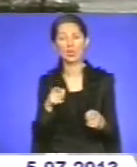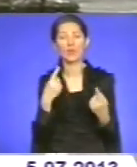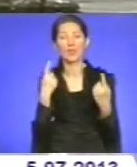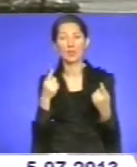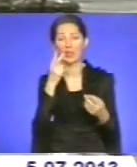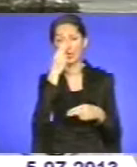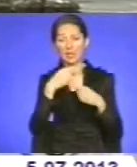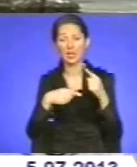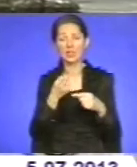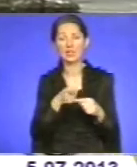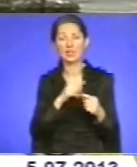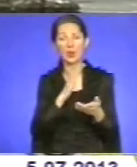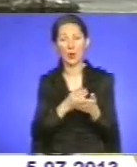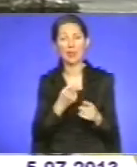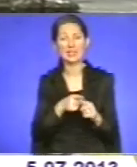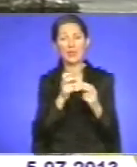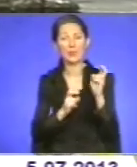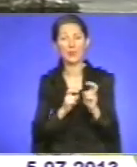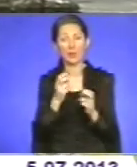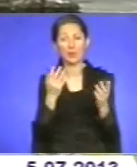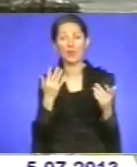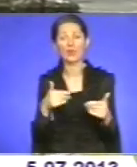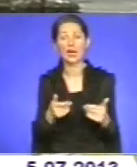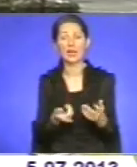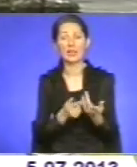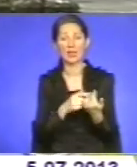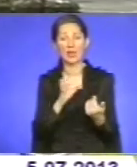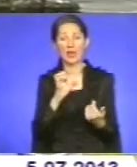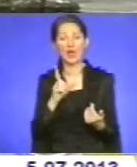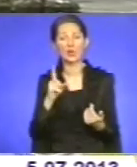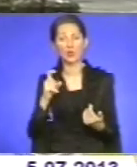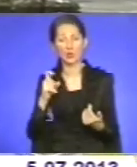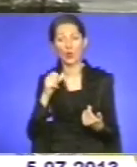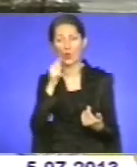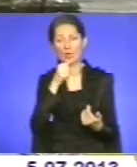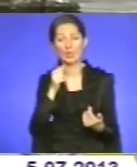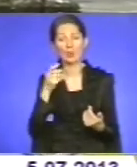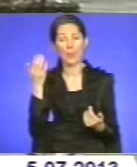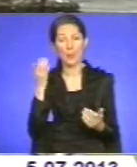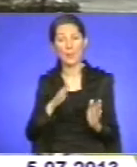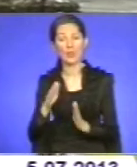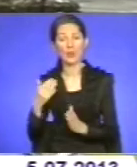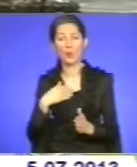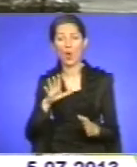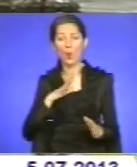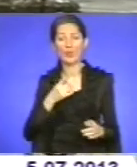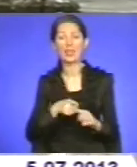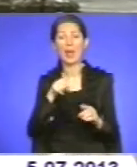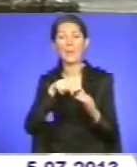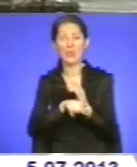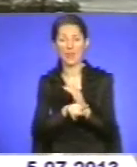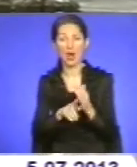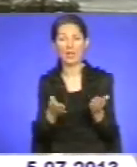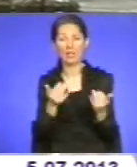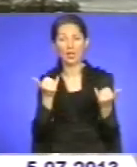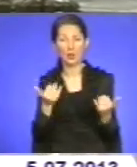традиції, які має це підприємство вже декілька століть підряд. Ми побували в тих підвалах, де сьогодні вже